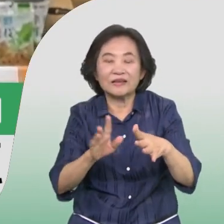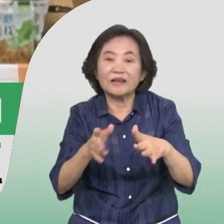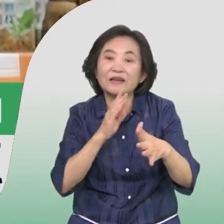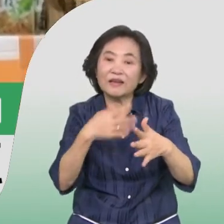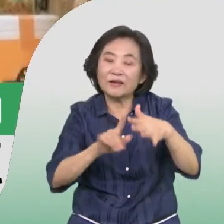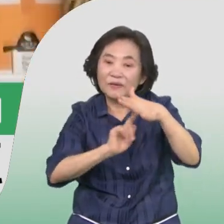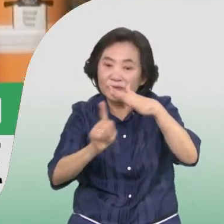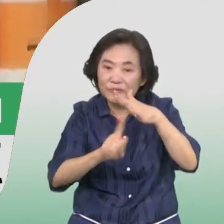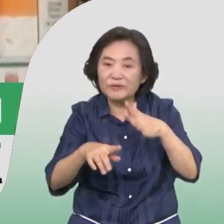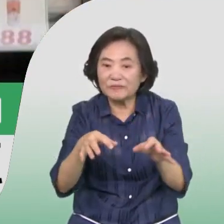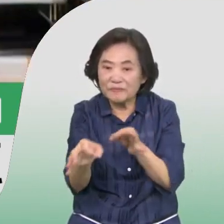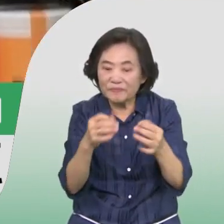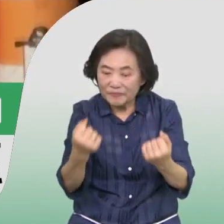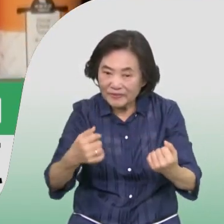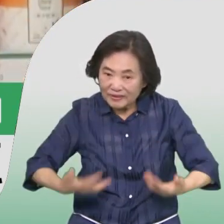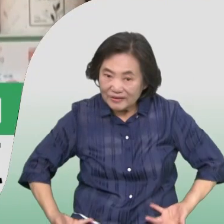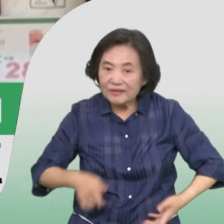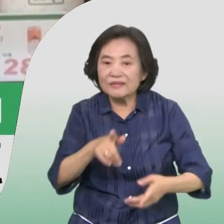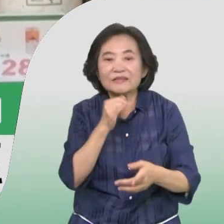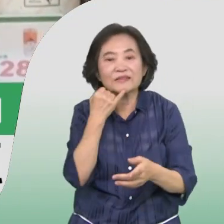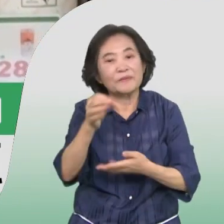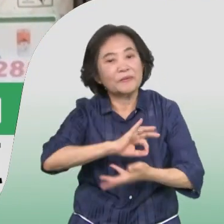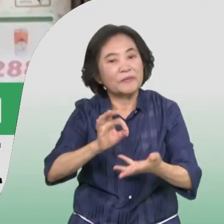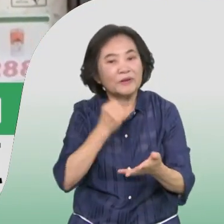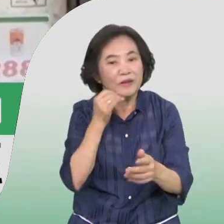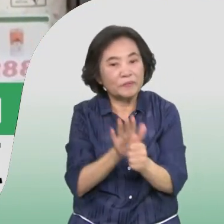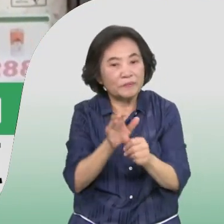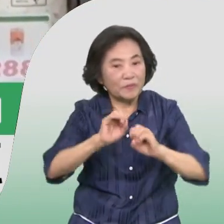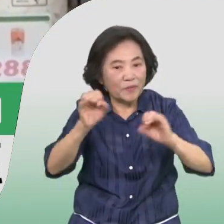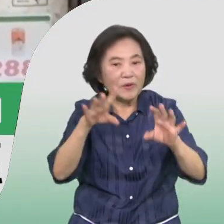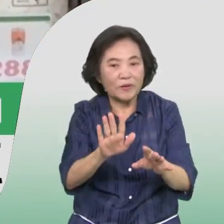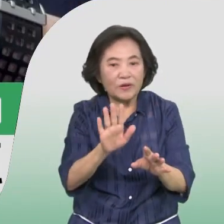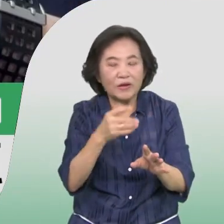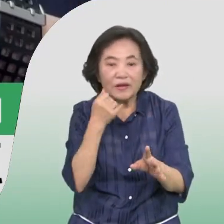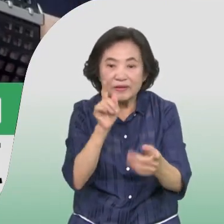而实质好农转企，韩国持续推出促销活动，我